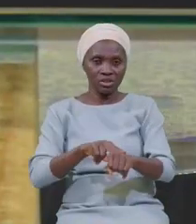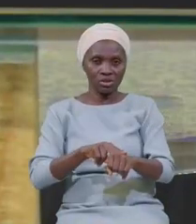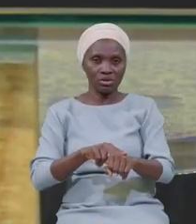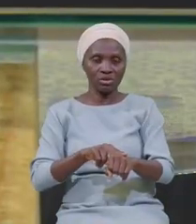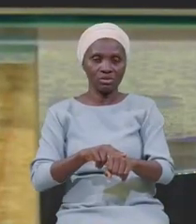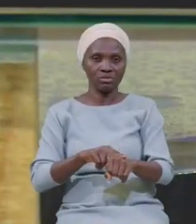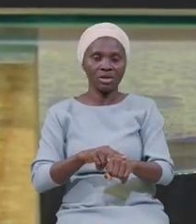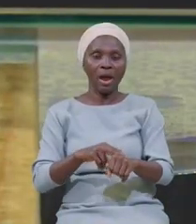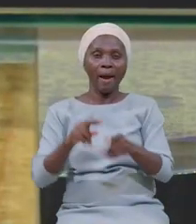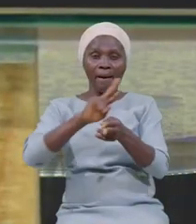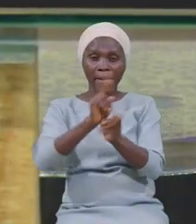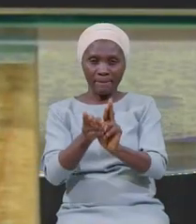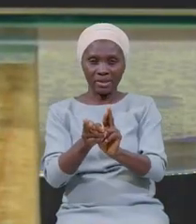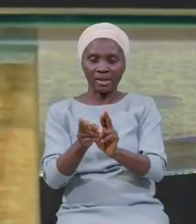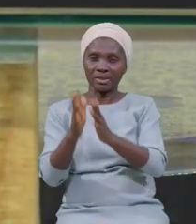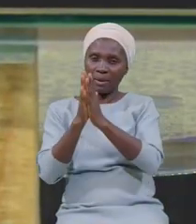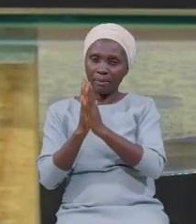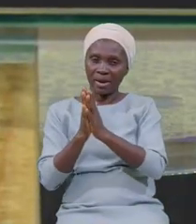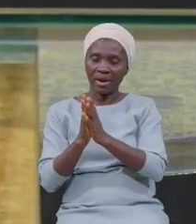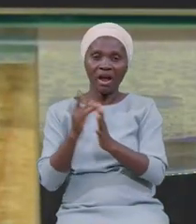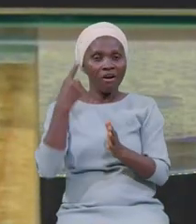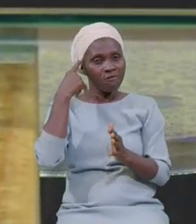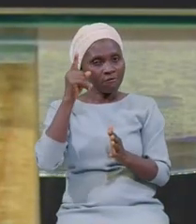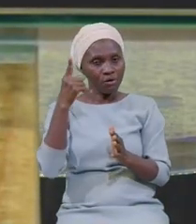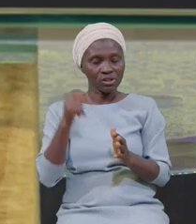en faveur de Sion.